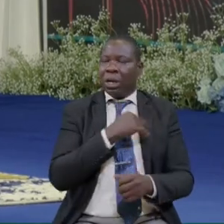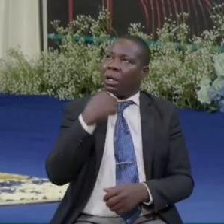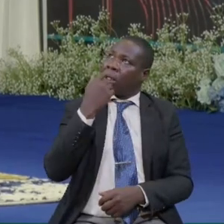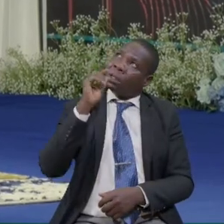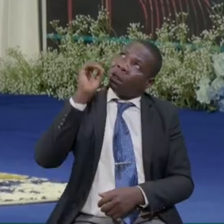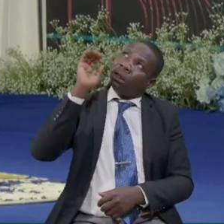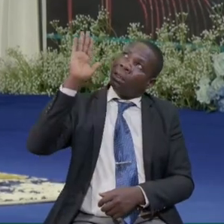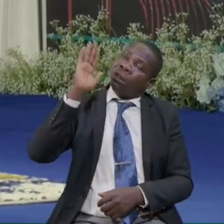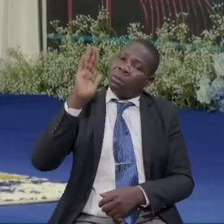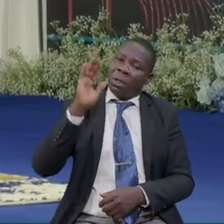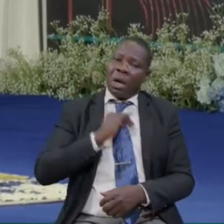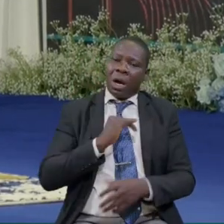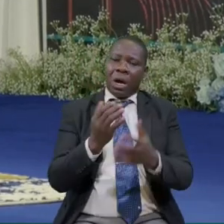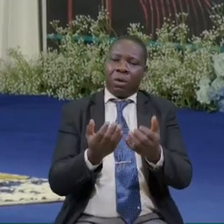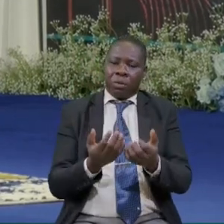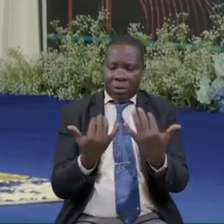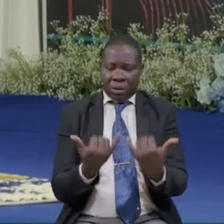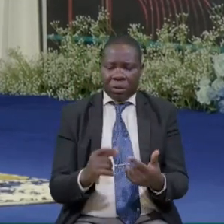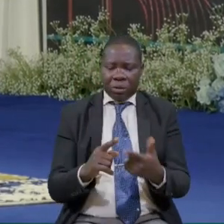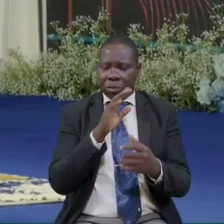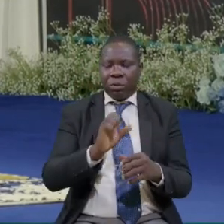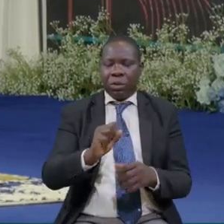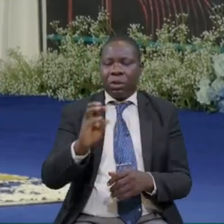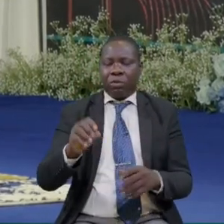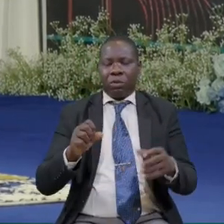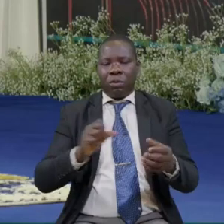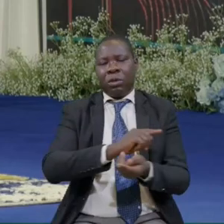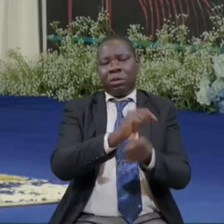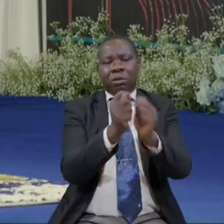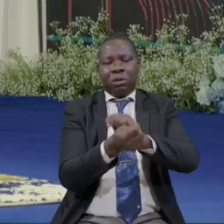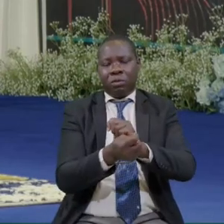Parlez au Seigneur, je veux être transformé